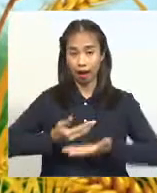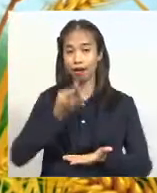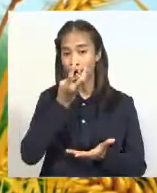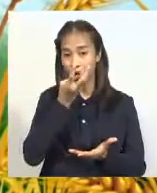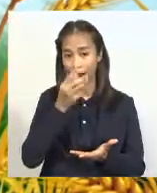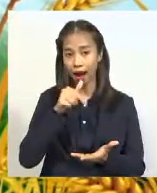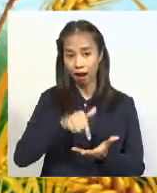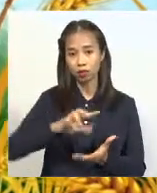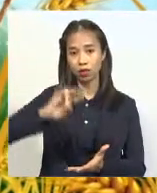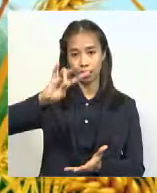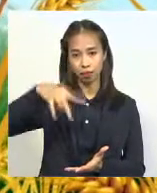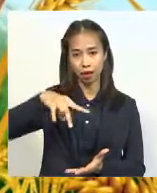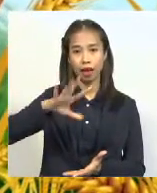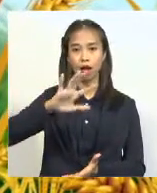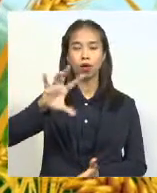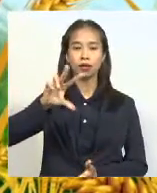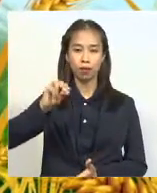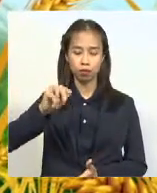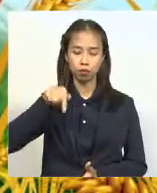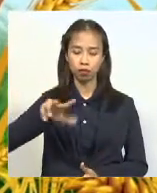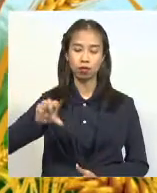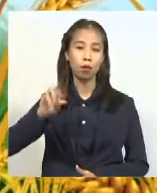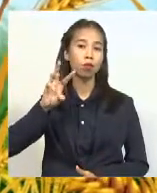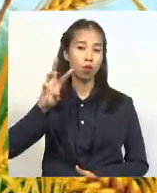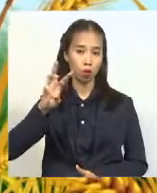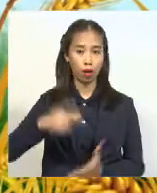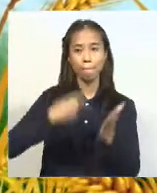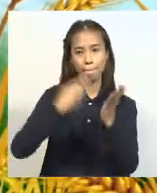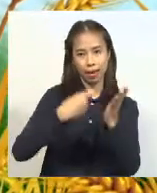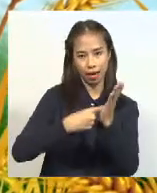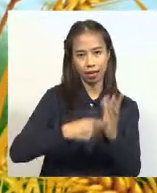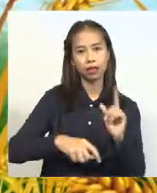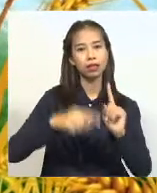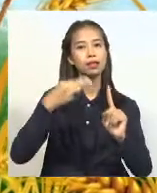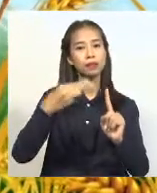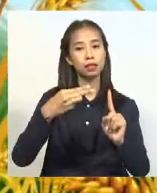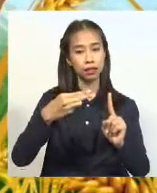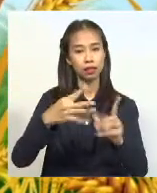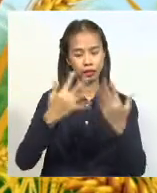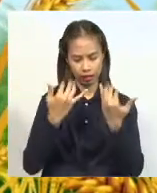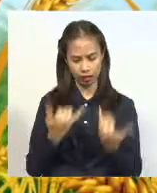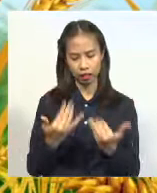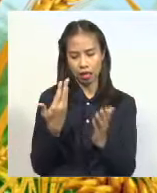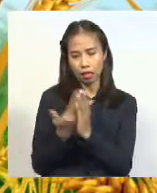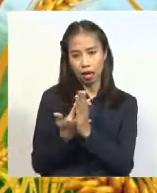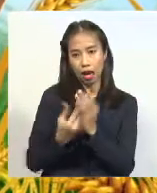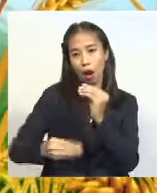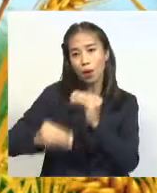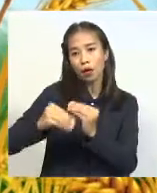าตันละ 7,530 บาท 36 สตางค์จากราคาประกันที่ตันละ 10,000 บาทเกษตรกรจะได้รับส่วนต่างที่ตัน